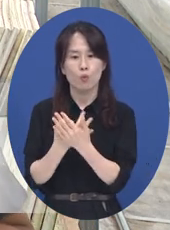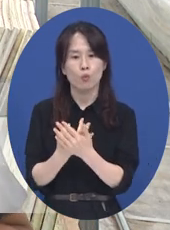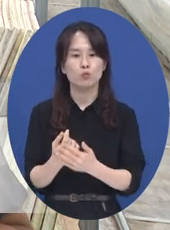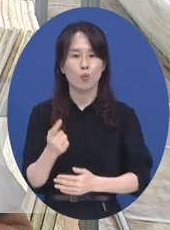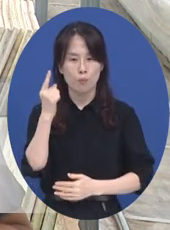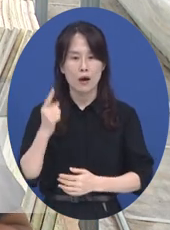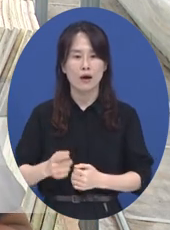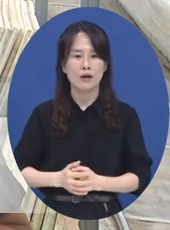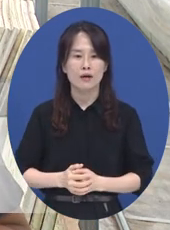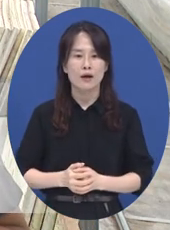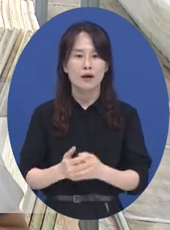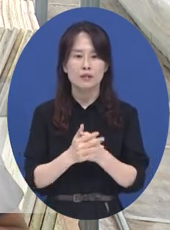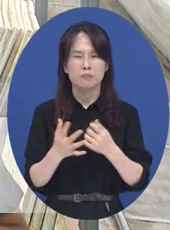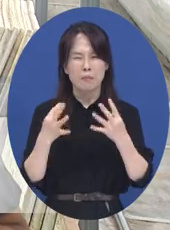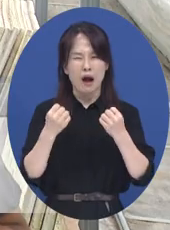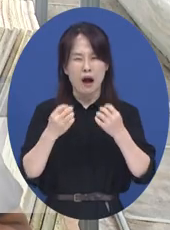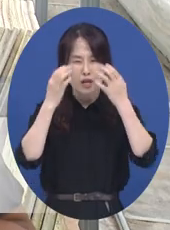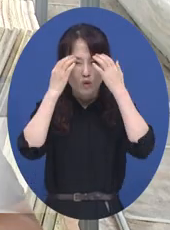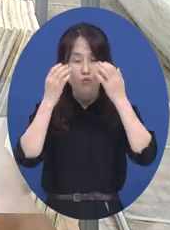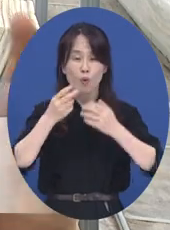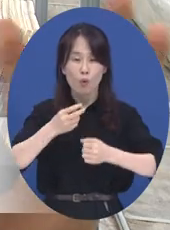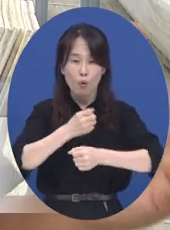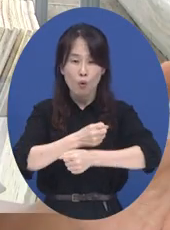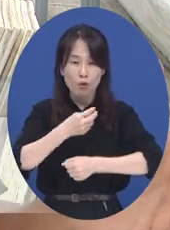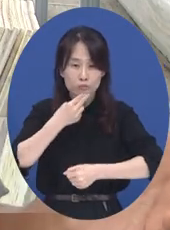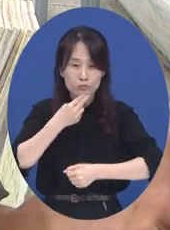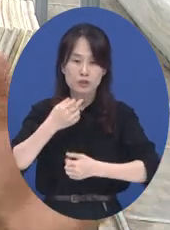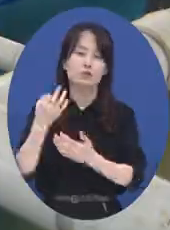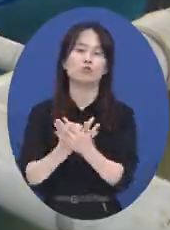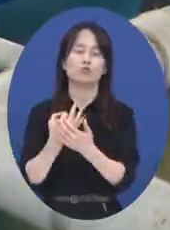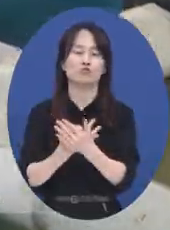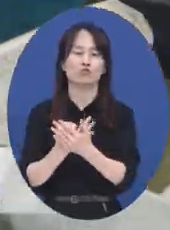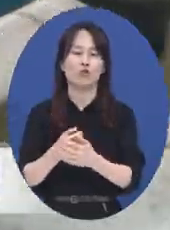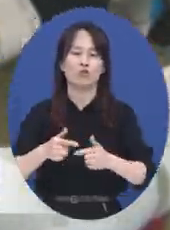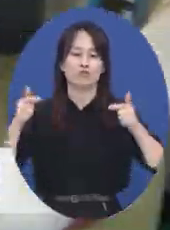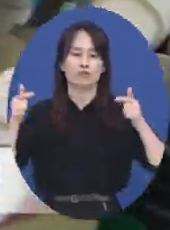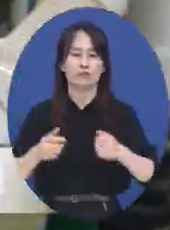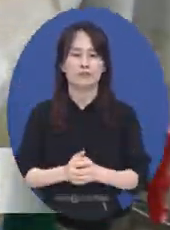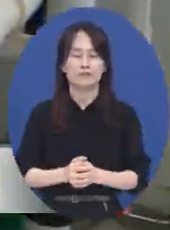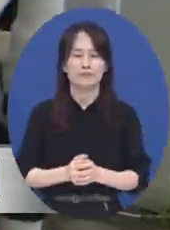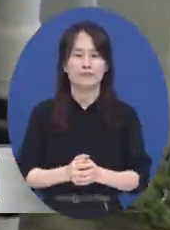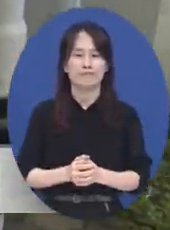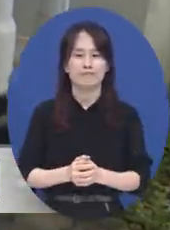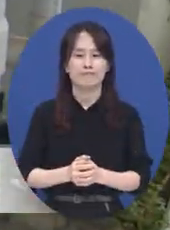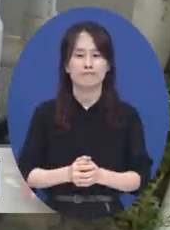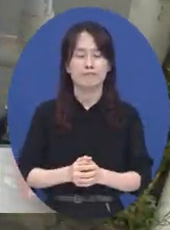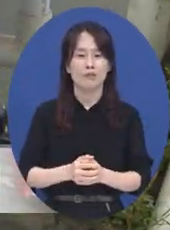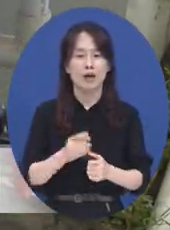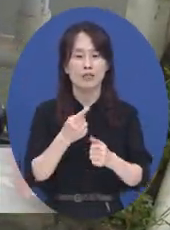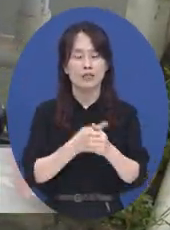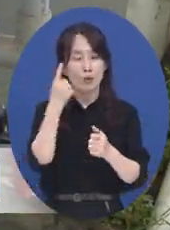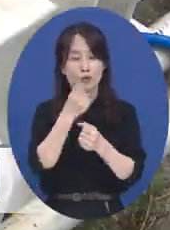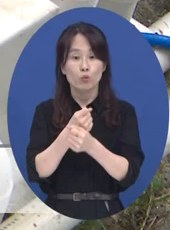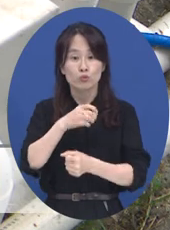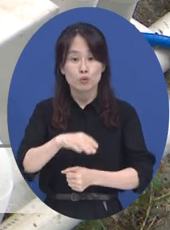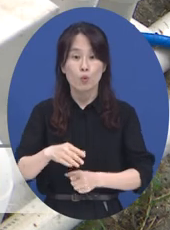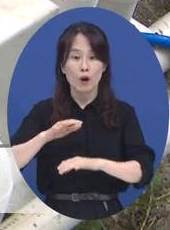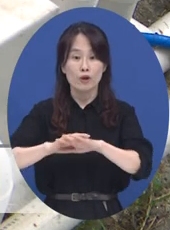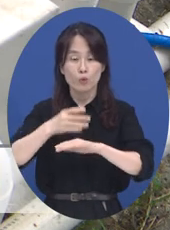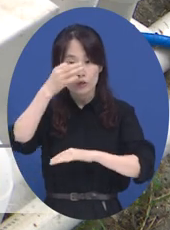그래서 많은 고생을 하지 않고 고소득을 올릴 수가 있습니다. 경기도 해양수산자원연구소와 경기도